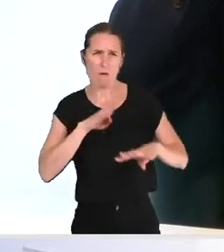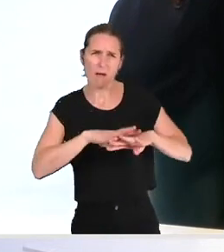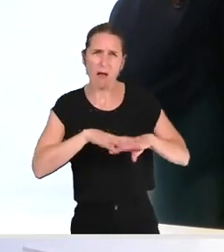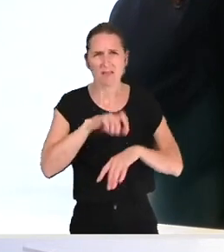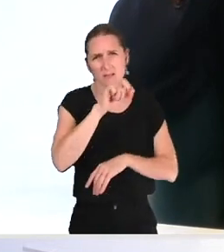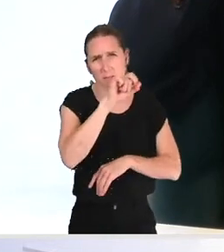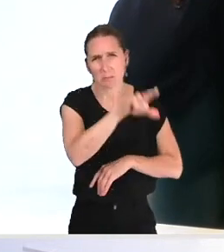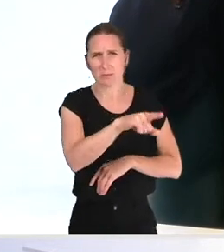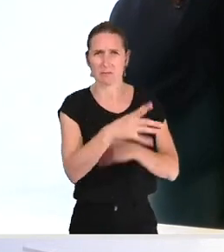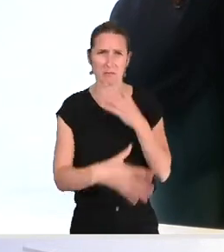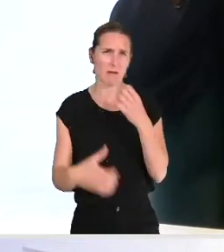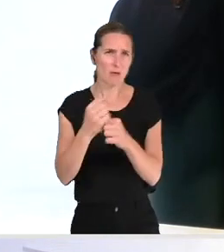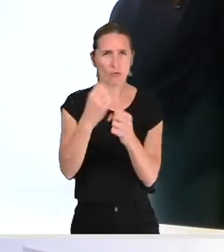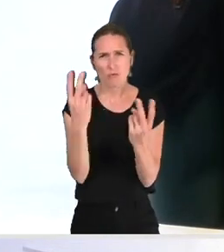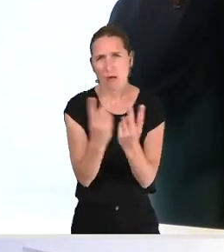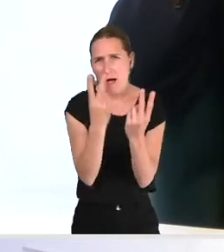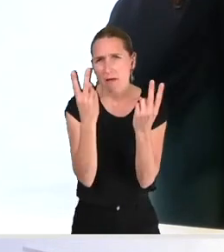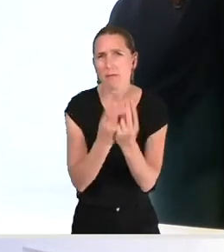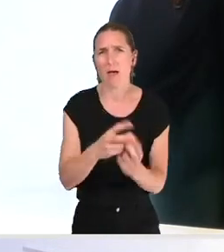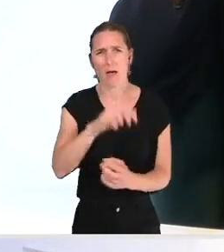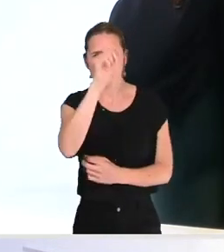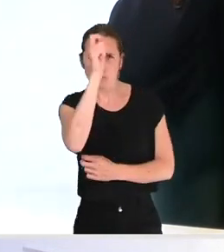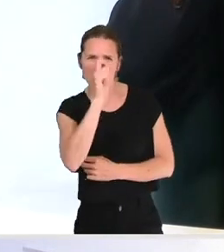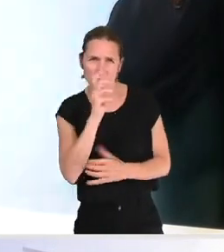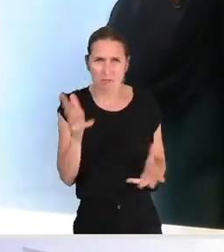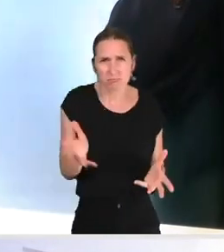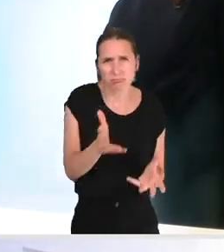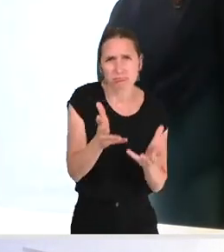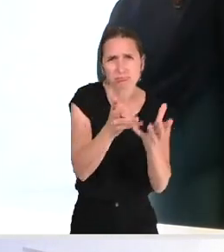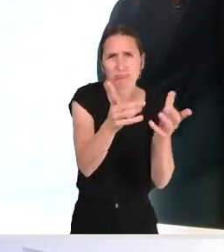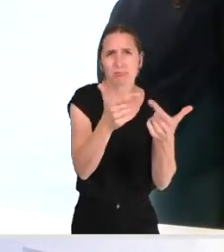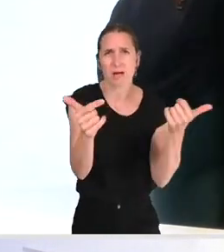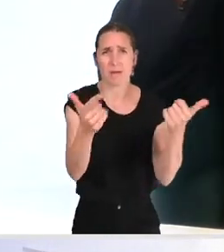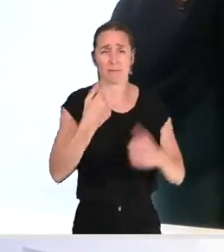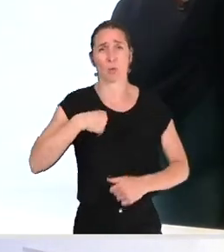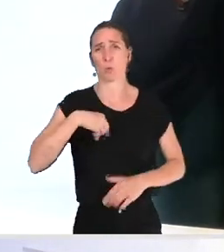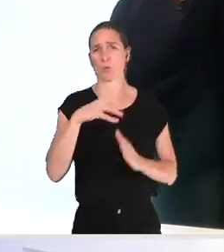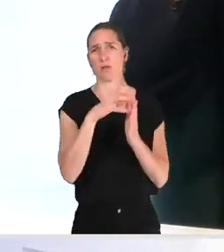ou encore la place Lavalette et le musée. Je vous remercie. On s'abstiendra sur cette délibération.